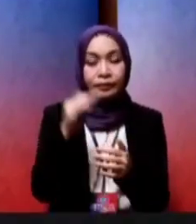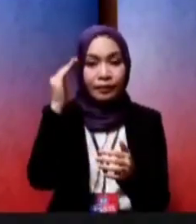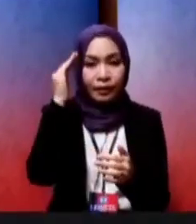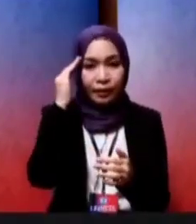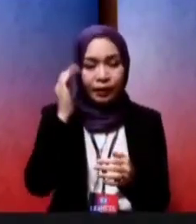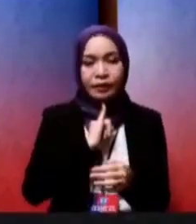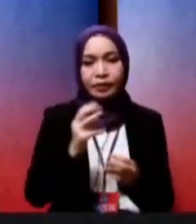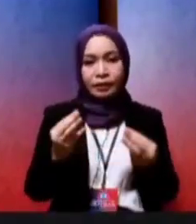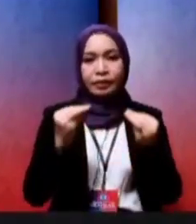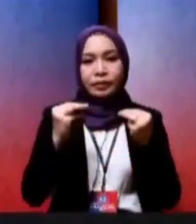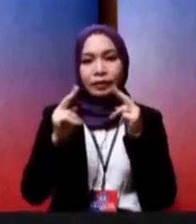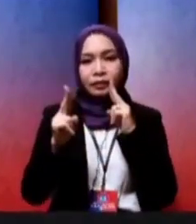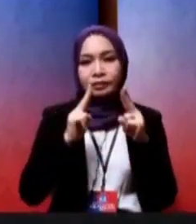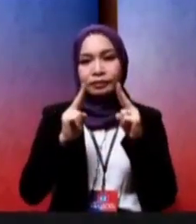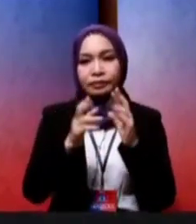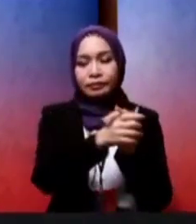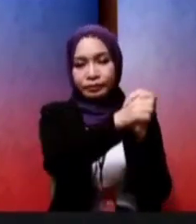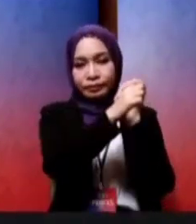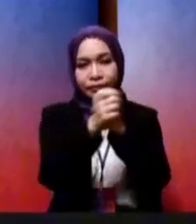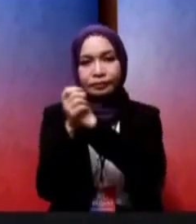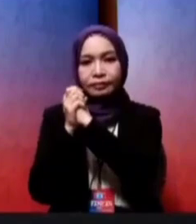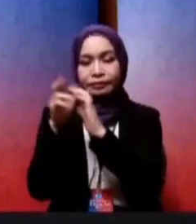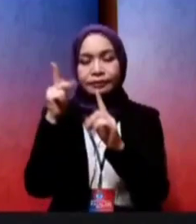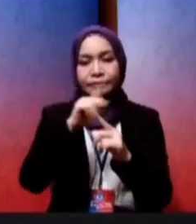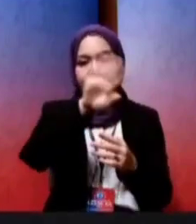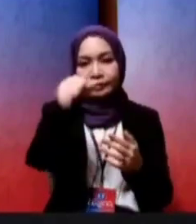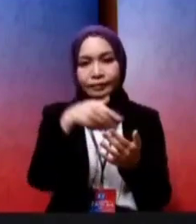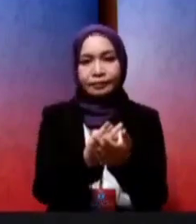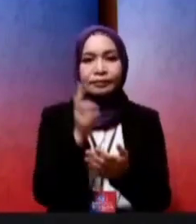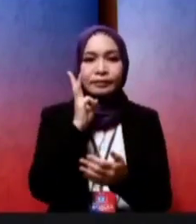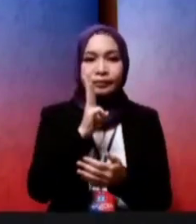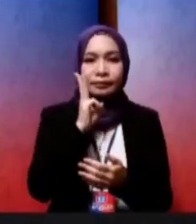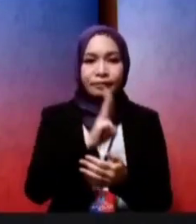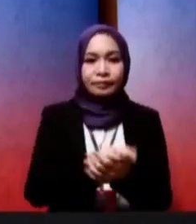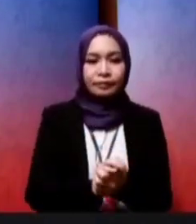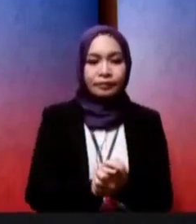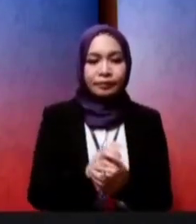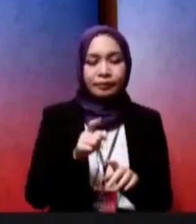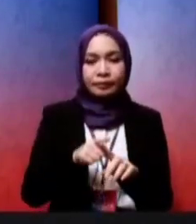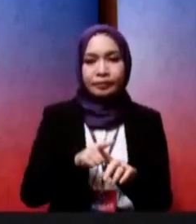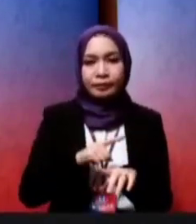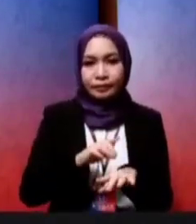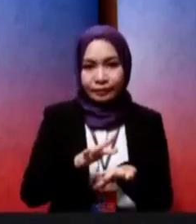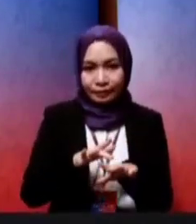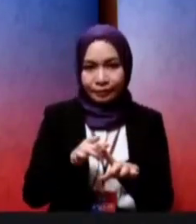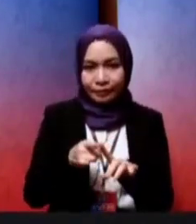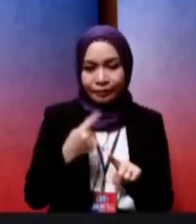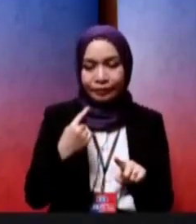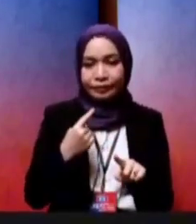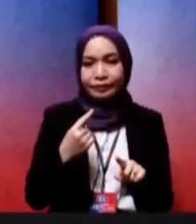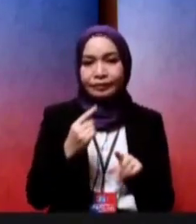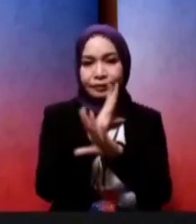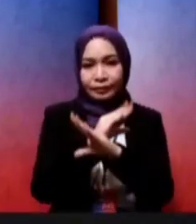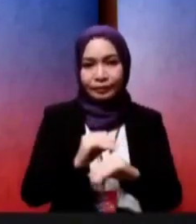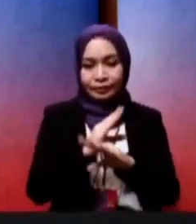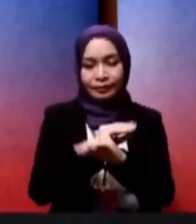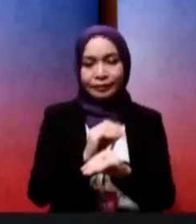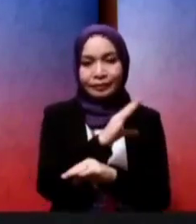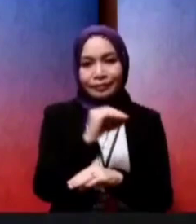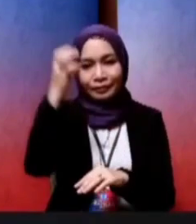ucapkan tahniah kepada semua wanita khususnya wanita Sarawak dan juga wanita Selangor yang telah